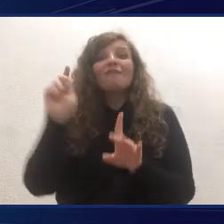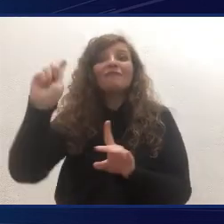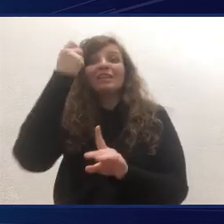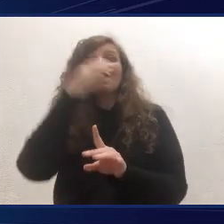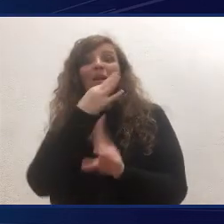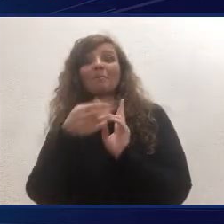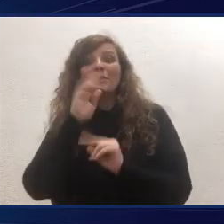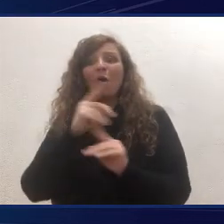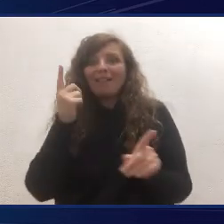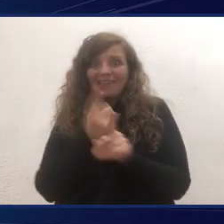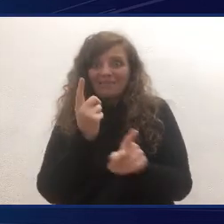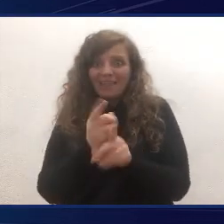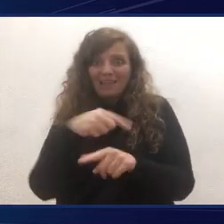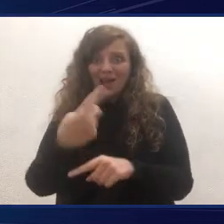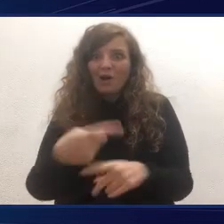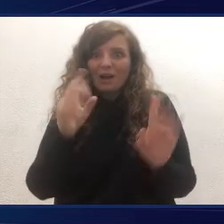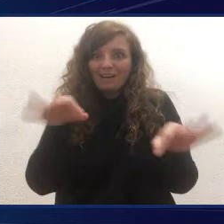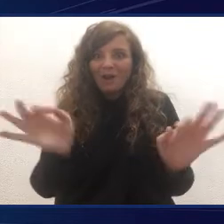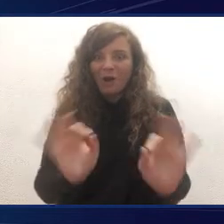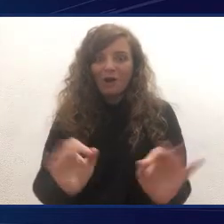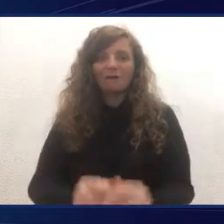bella deve ancora arrivare.